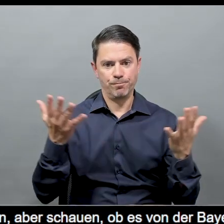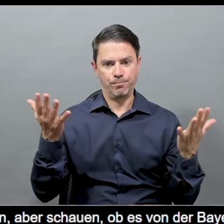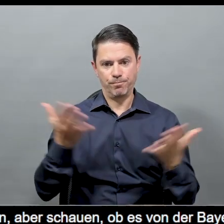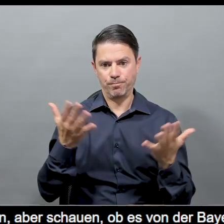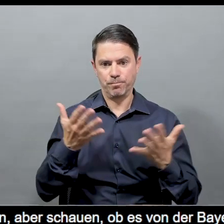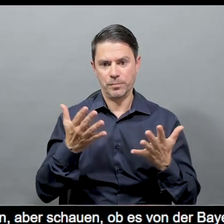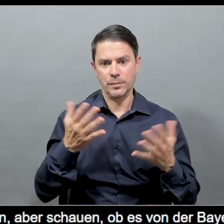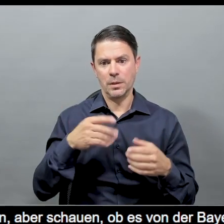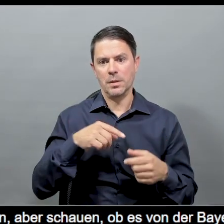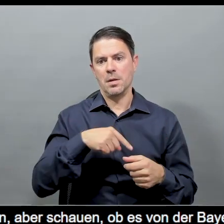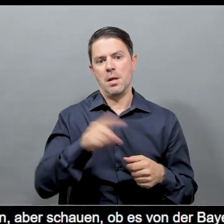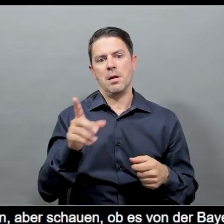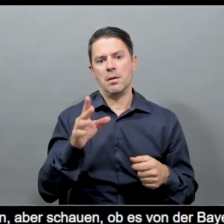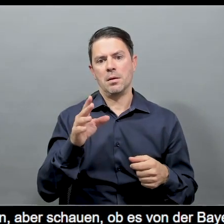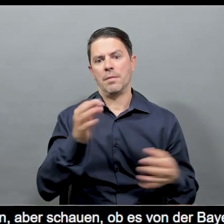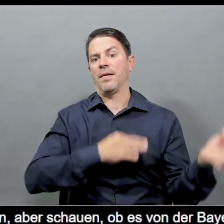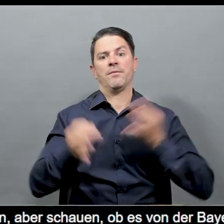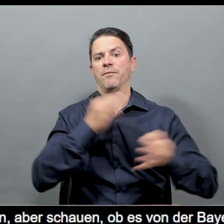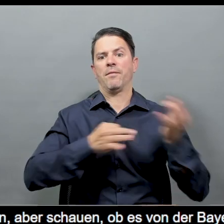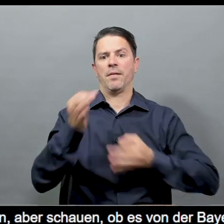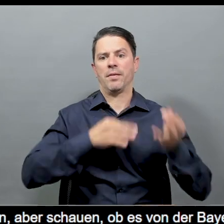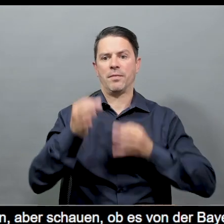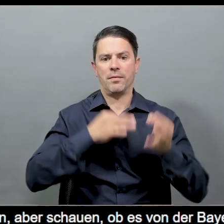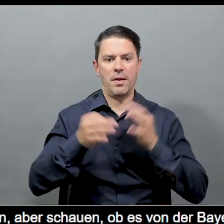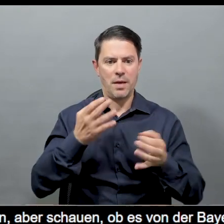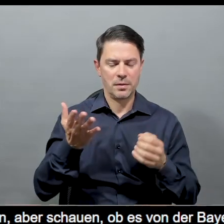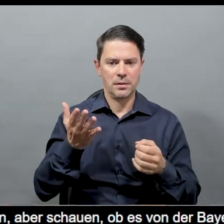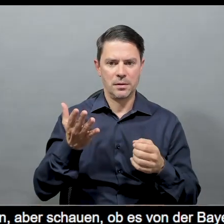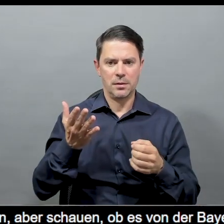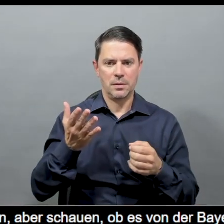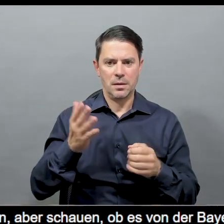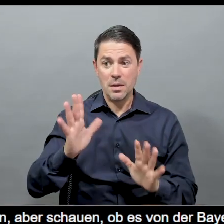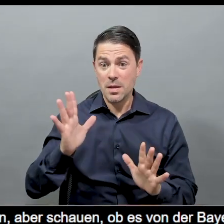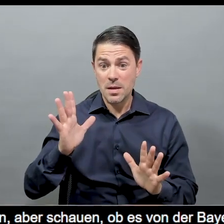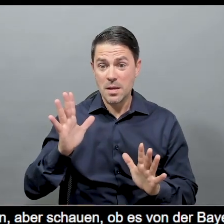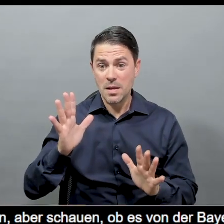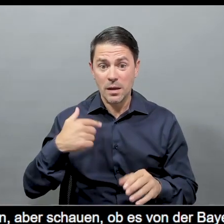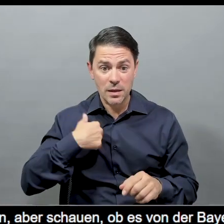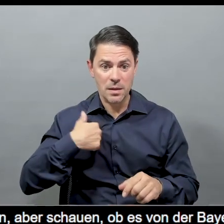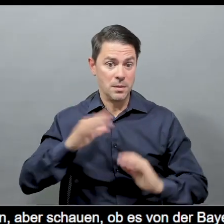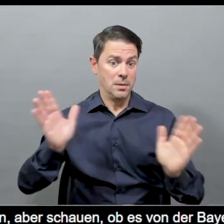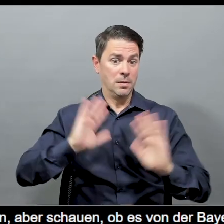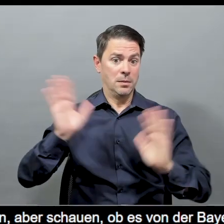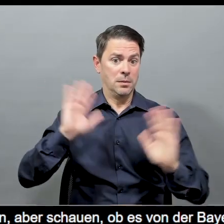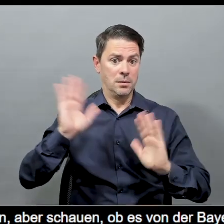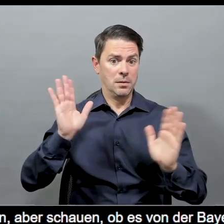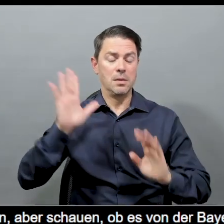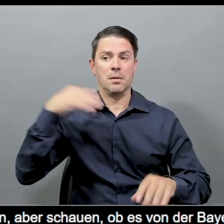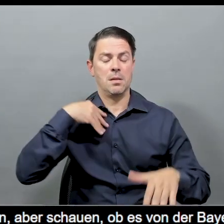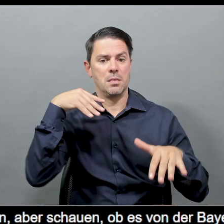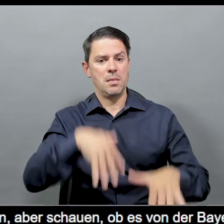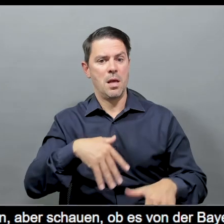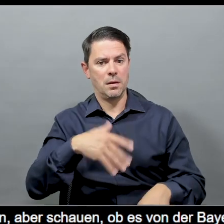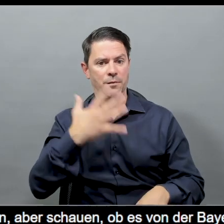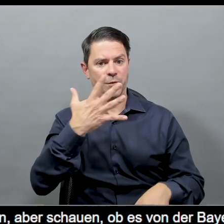freien Parkplatz. Die Bevölkerung hat sich gegen Wohnbau entschieden. Und das stellen wir halt überall fest. Ob das in München ist, da stören fünf Bäume und